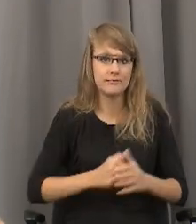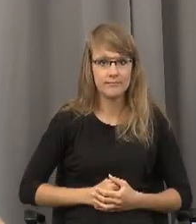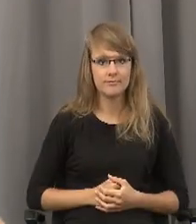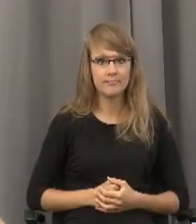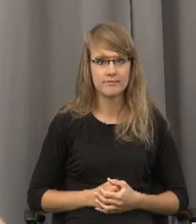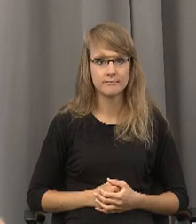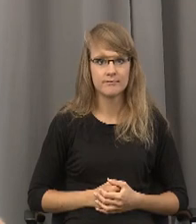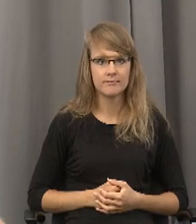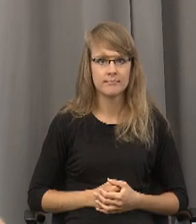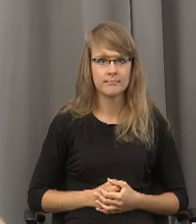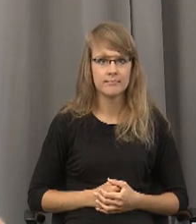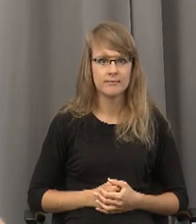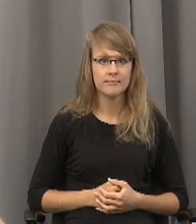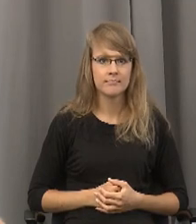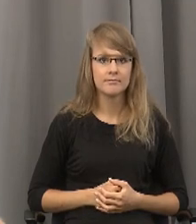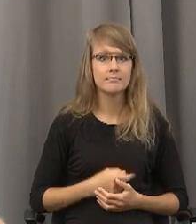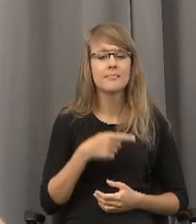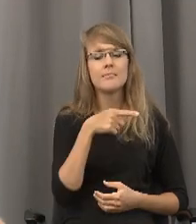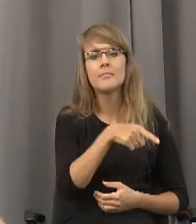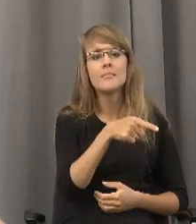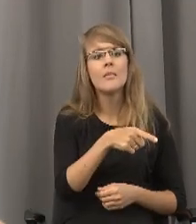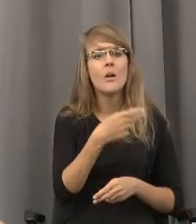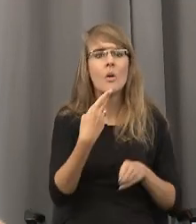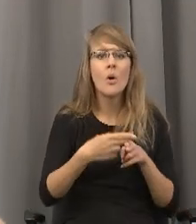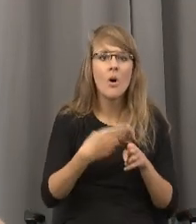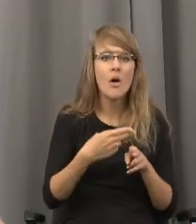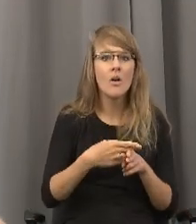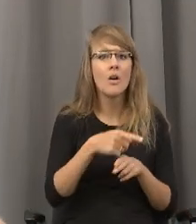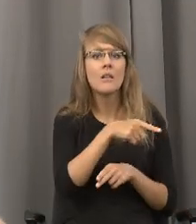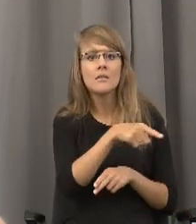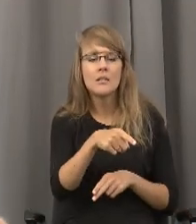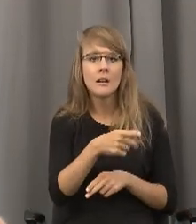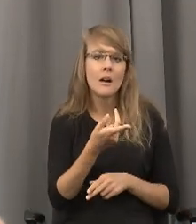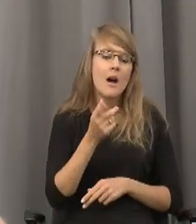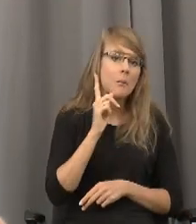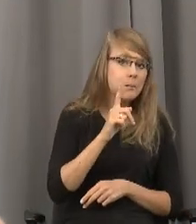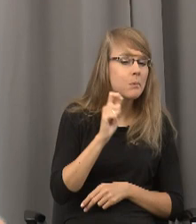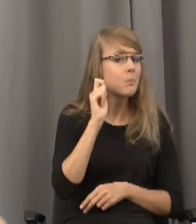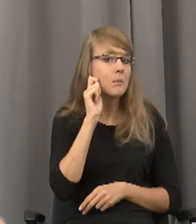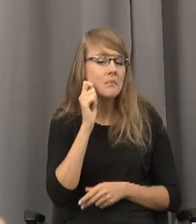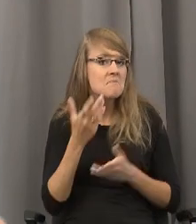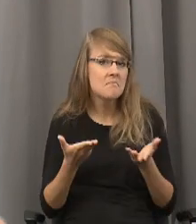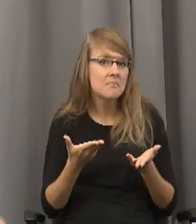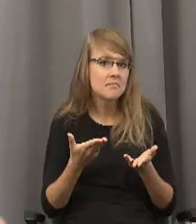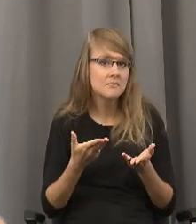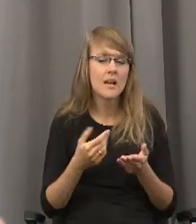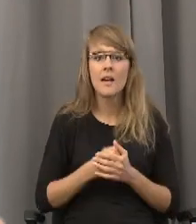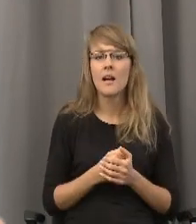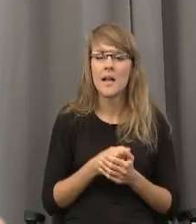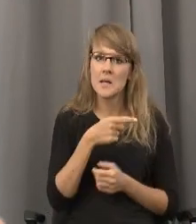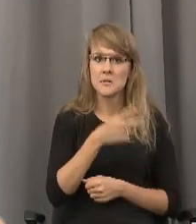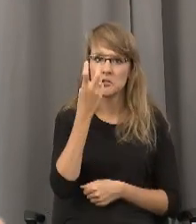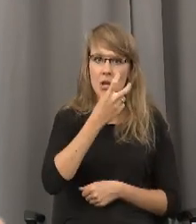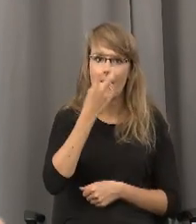Płeć chorego i opiekuna. I tu proszę zobaczyć, jaka jest ciekawa zależność, że